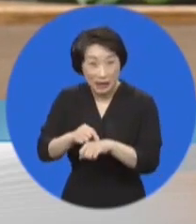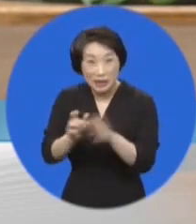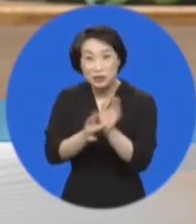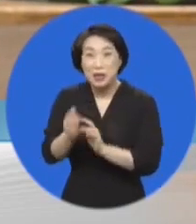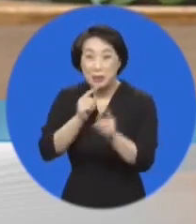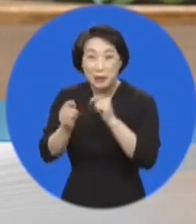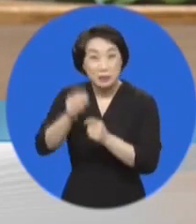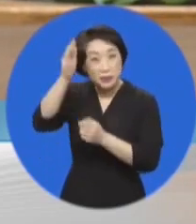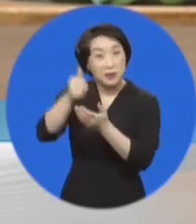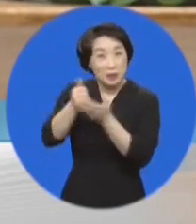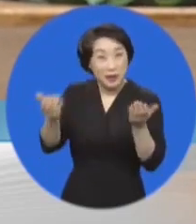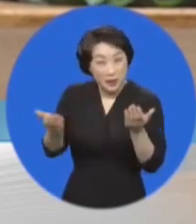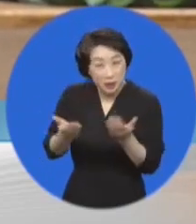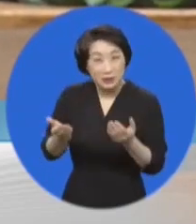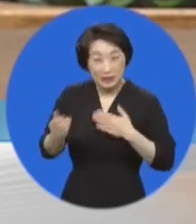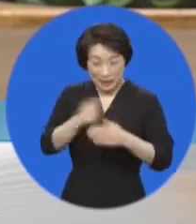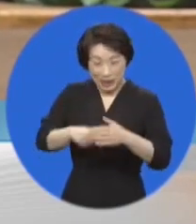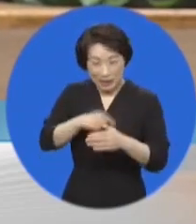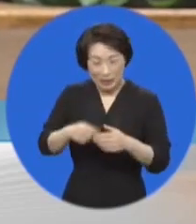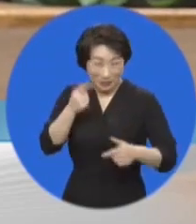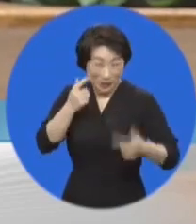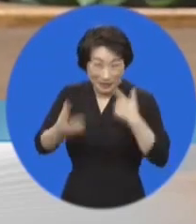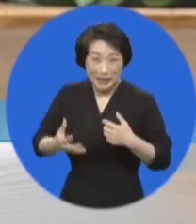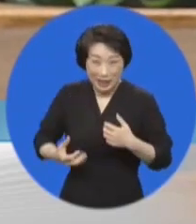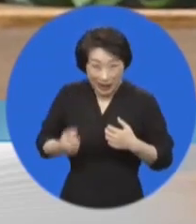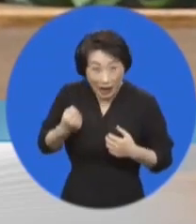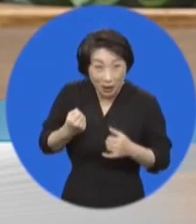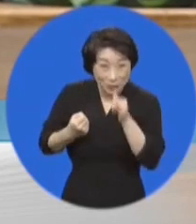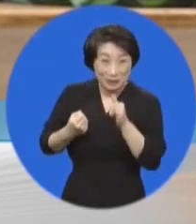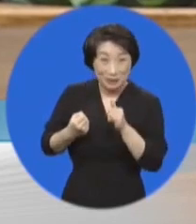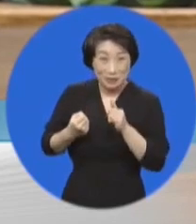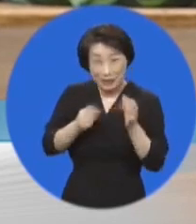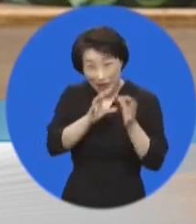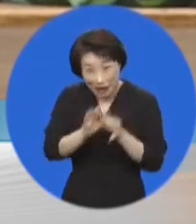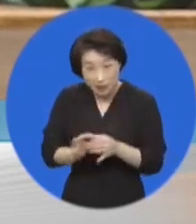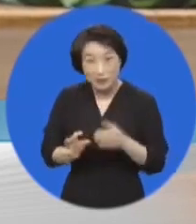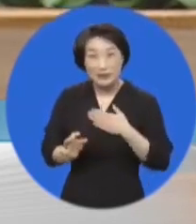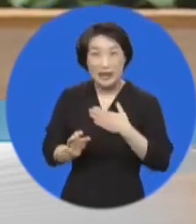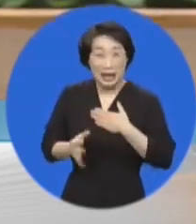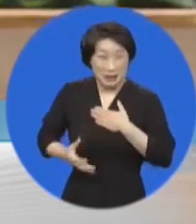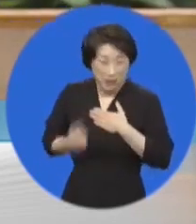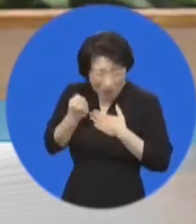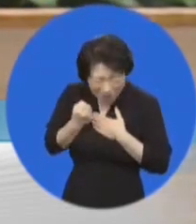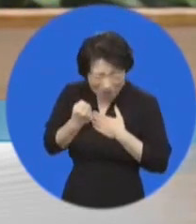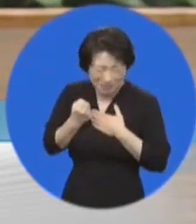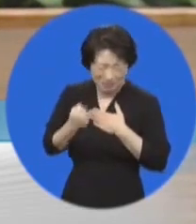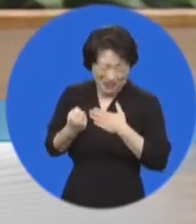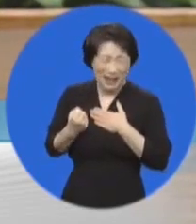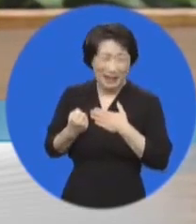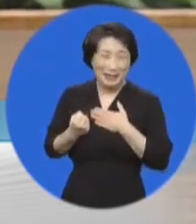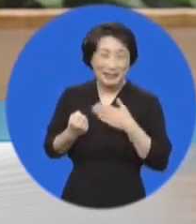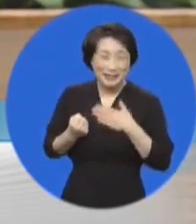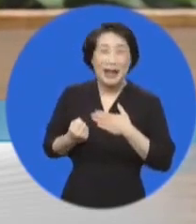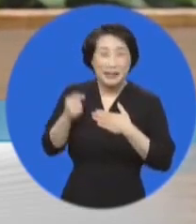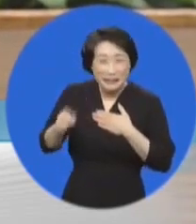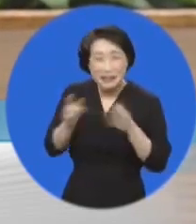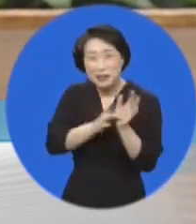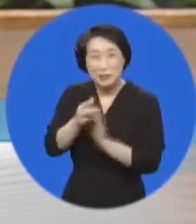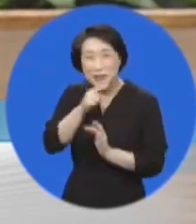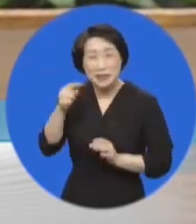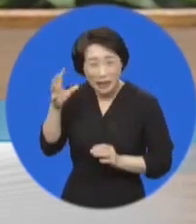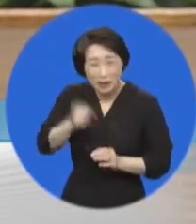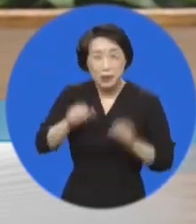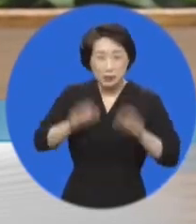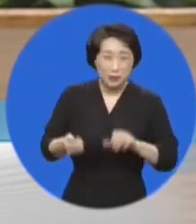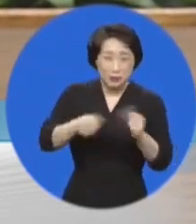성령의 역사가 내 안에 확실하게 계셔서 내 것입니다. 나는 이것 들고 오늘